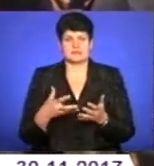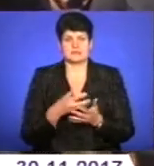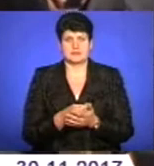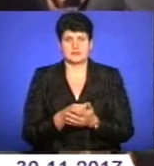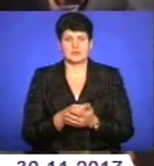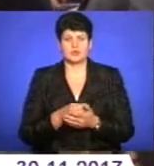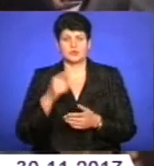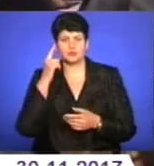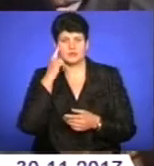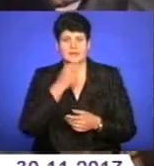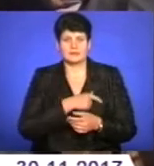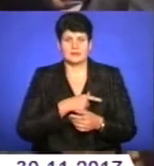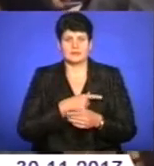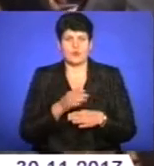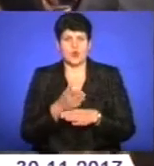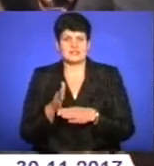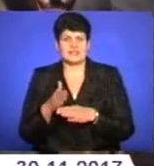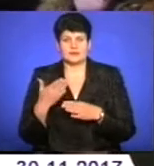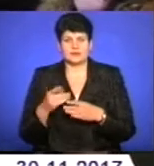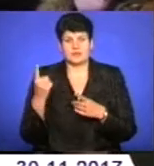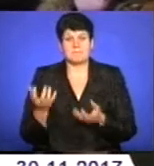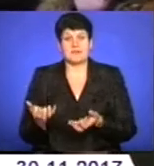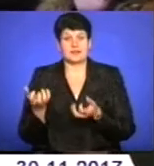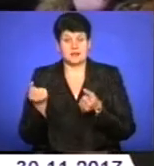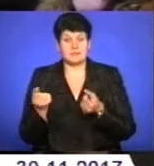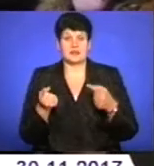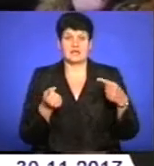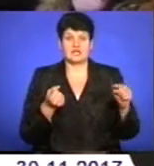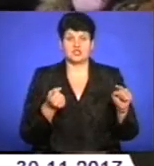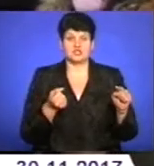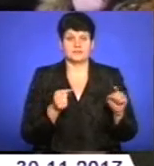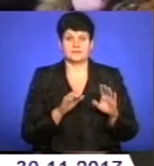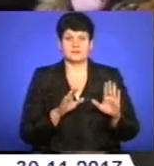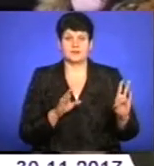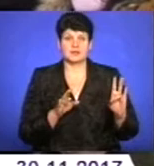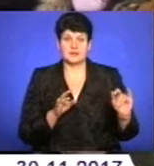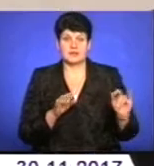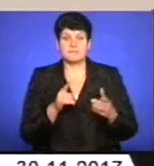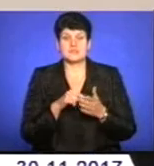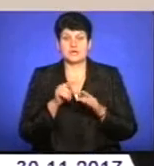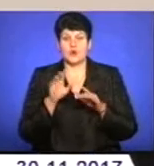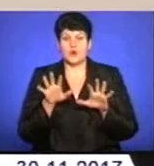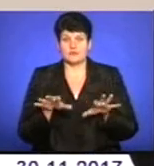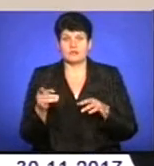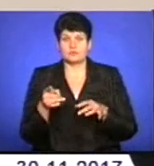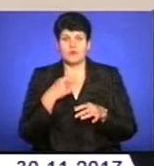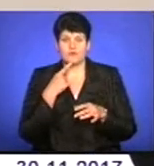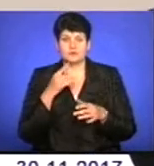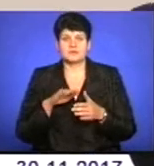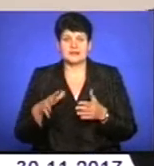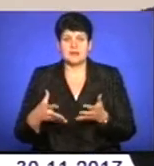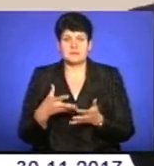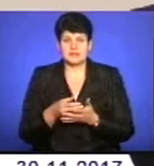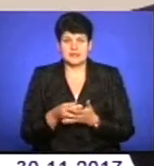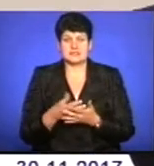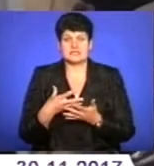депутатів розділилися. Одні підтримали протестувальників, інші – рішення міської ради. Міський голова Тернополя каже, що батьки не сплачували за дітей з